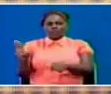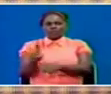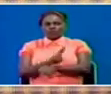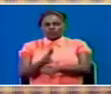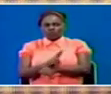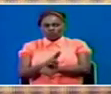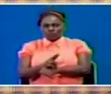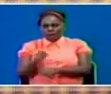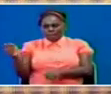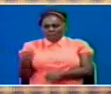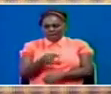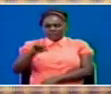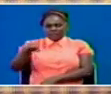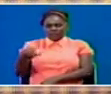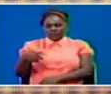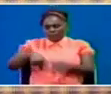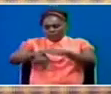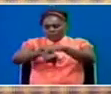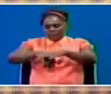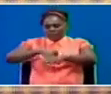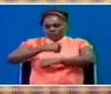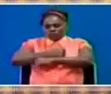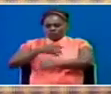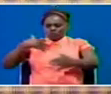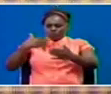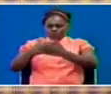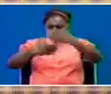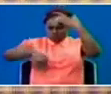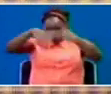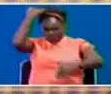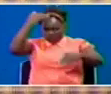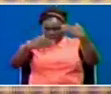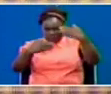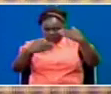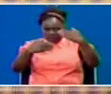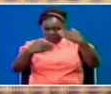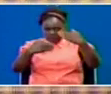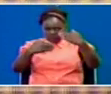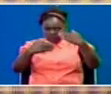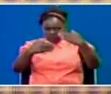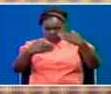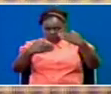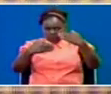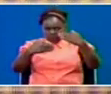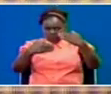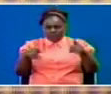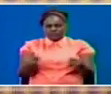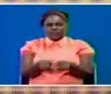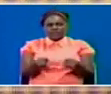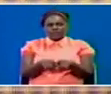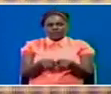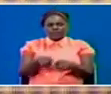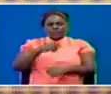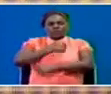kuanzia mwanzo wa elimu ya shule ya msingi hadi chuo kikuu. Hii ikiwa hatua ya kuainisha sekta hiyo nchini. Mbali na shule hizo,